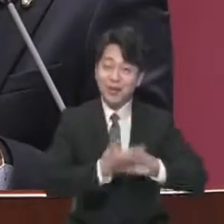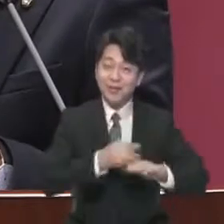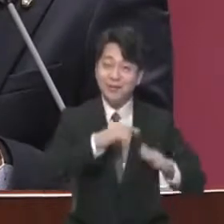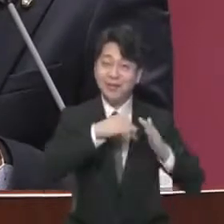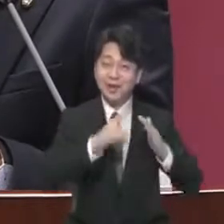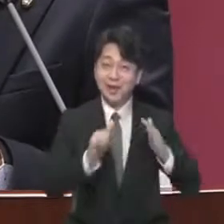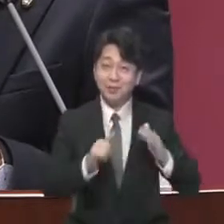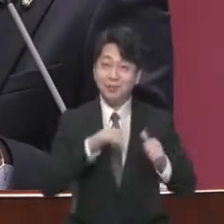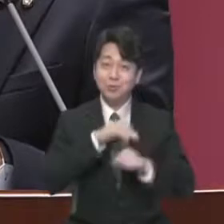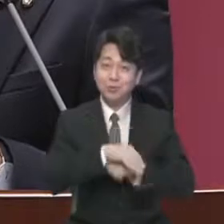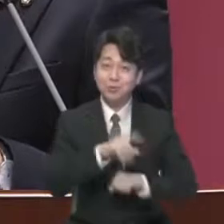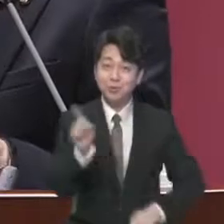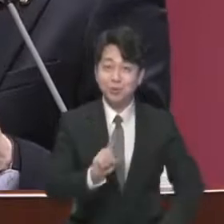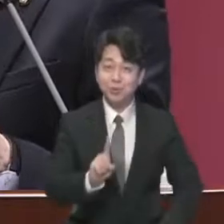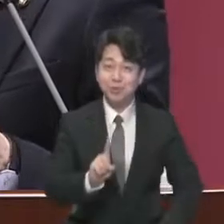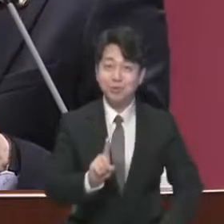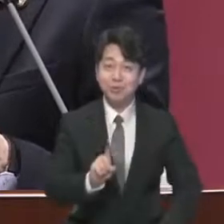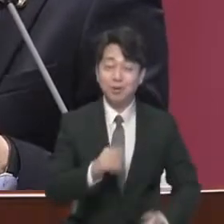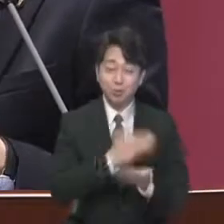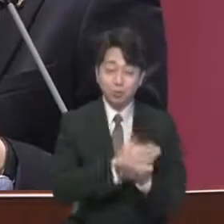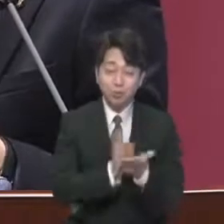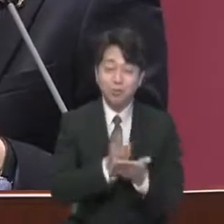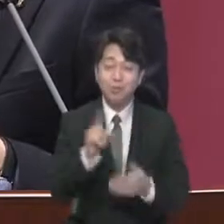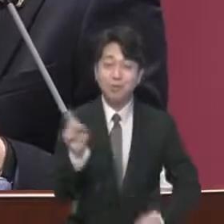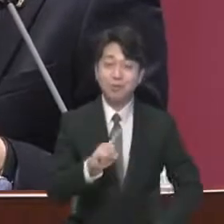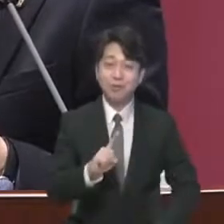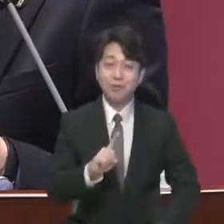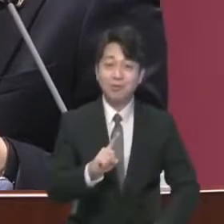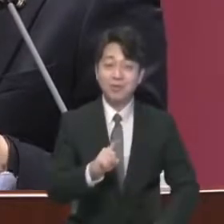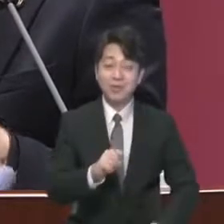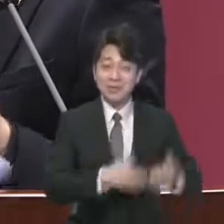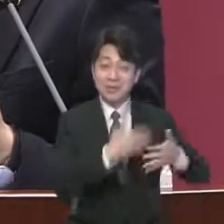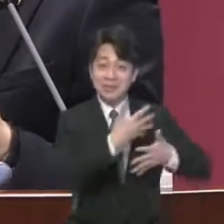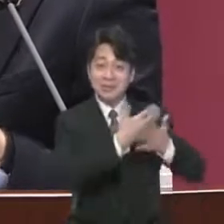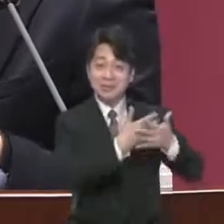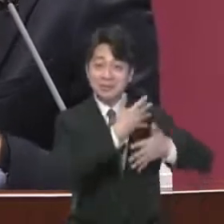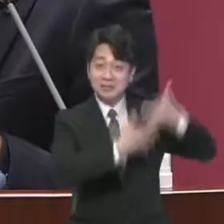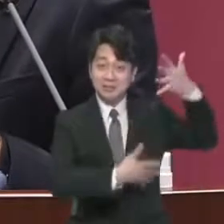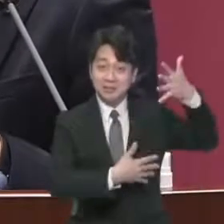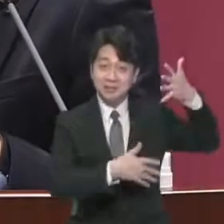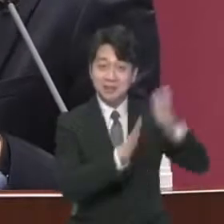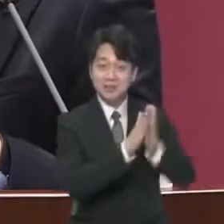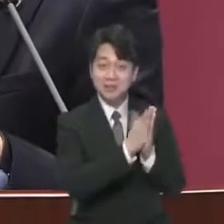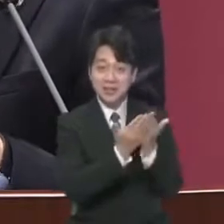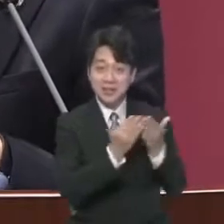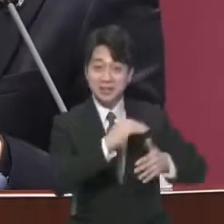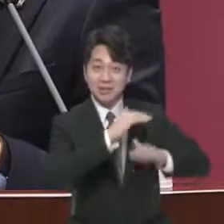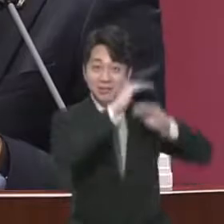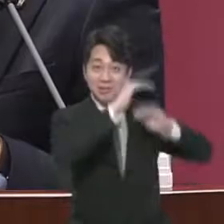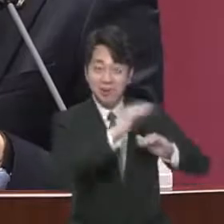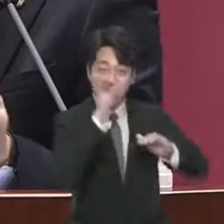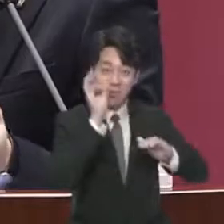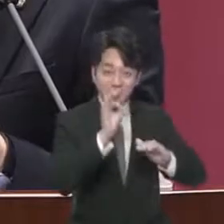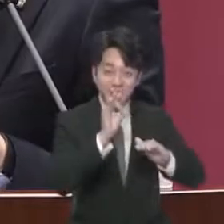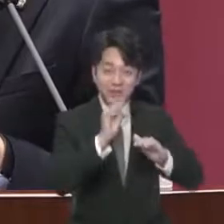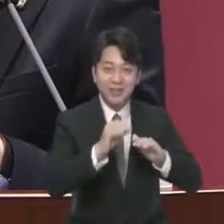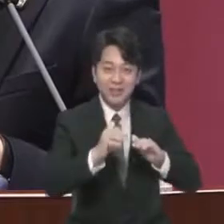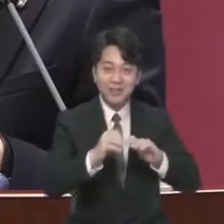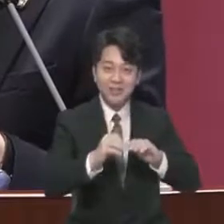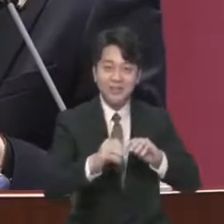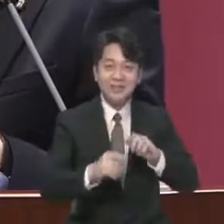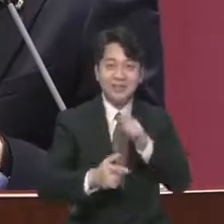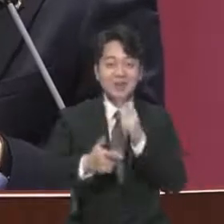어떤 가족의 유형을 말씀하시는지 다양한 가족의 유형이라고 그런 것을 가르쳐야 한다 이렇게 이런 책을 집필하신 분들이나